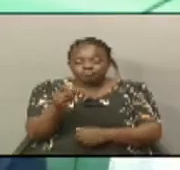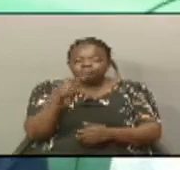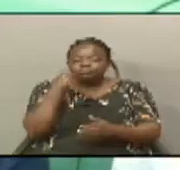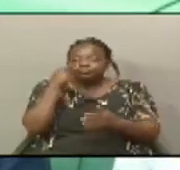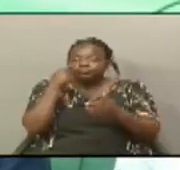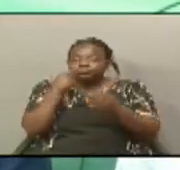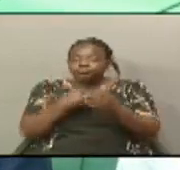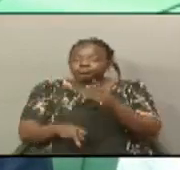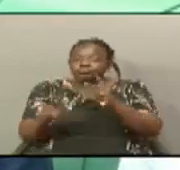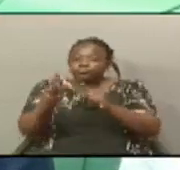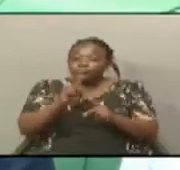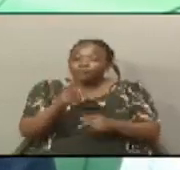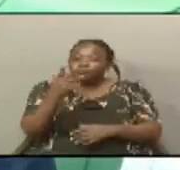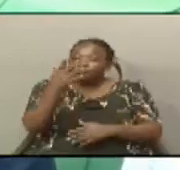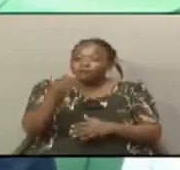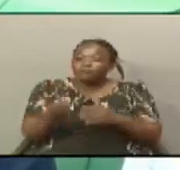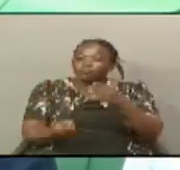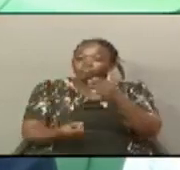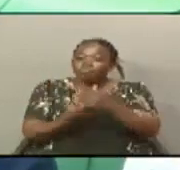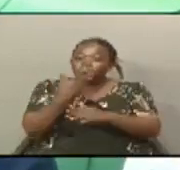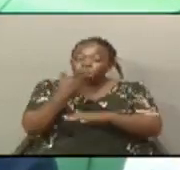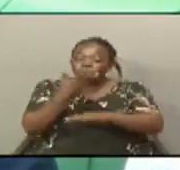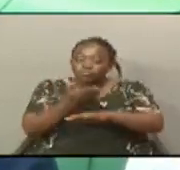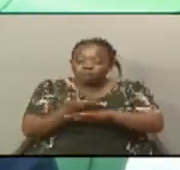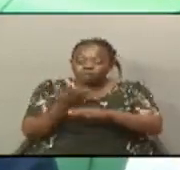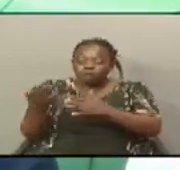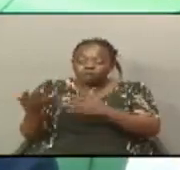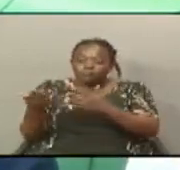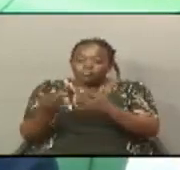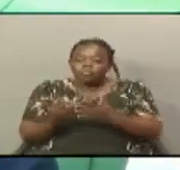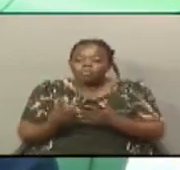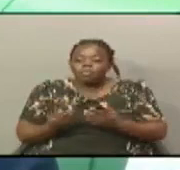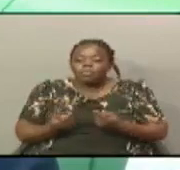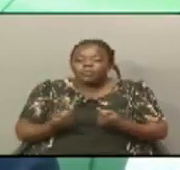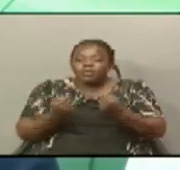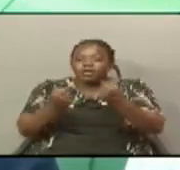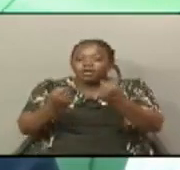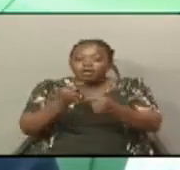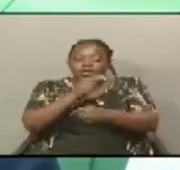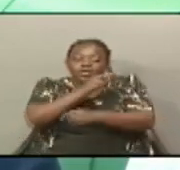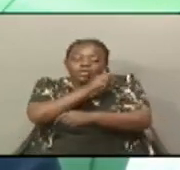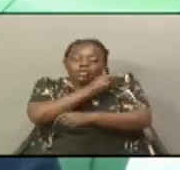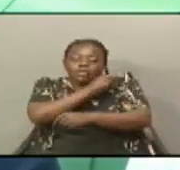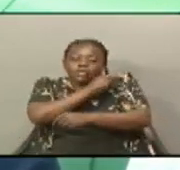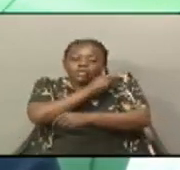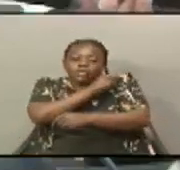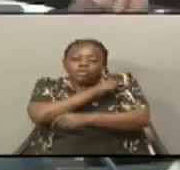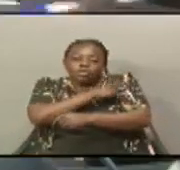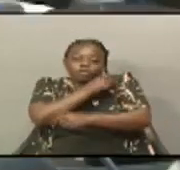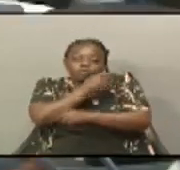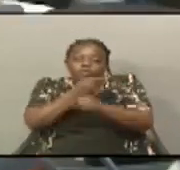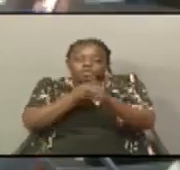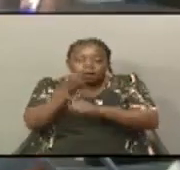Agambye nti abantu abataano abaafuna ebisago baleetebwa e Kampala mu ddwaliro etatuukiriziddwa.